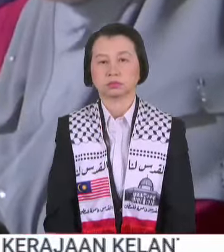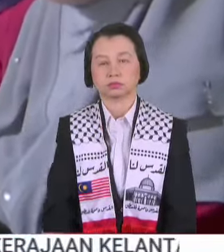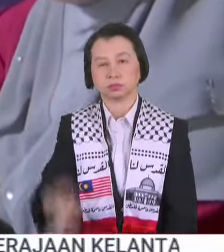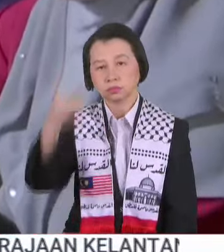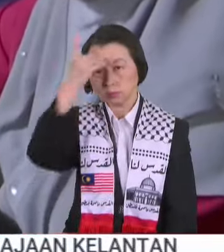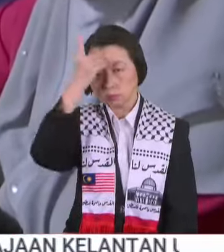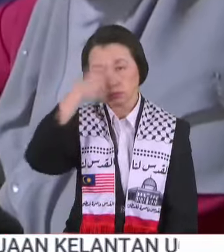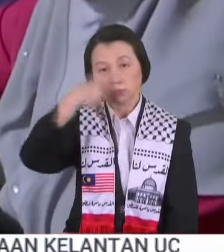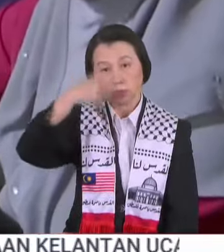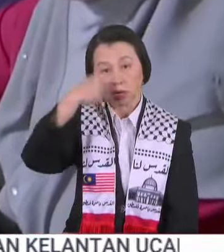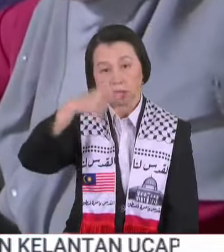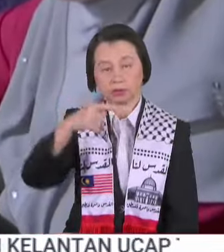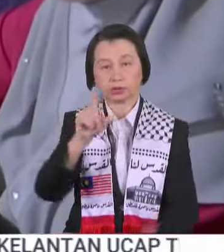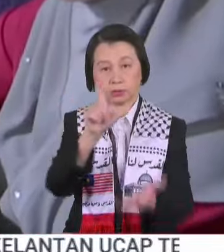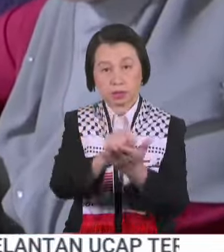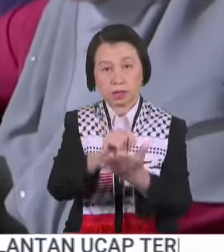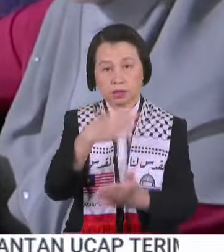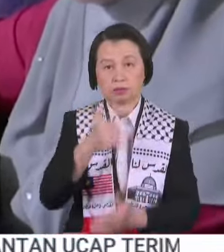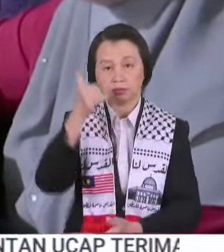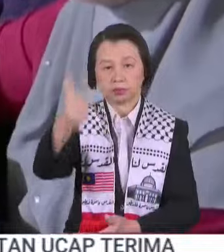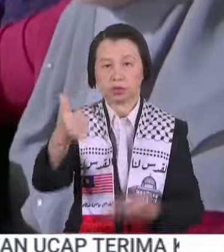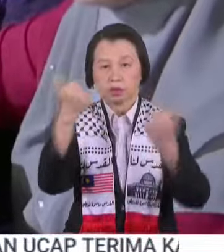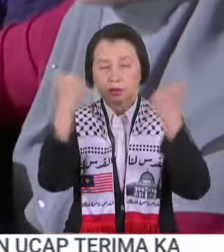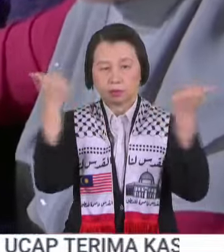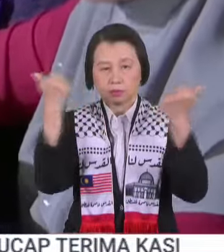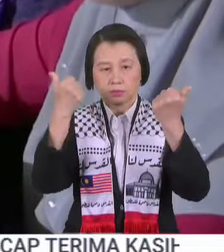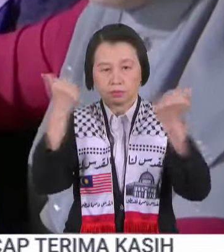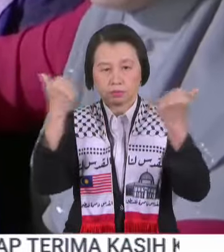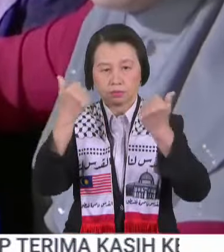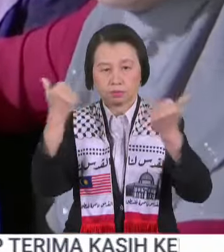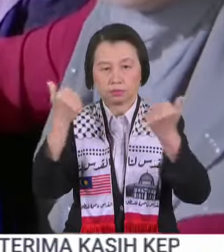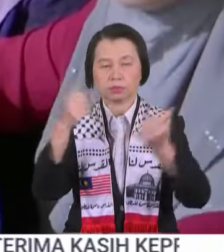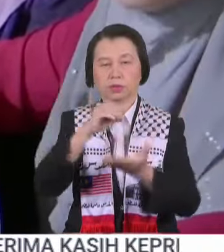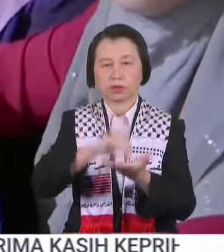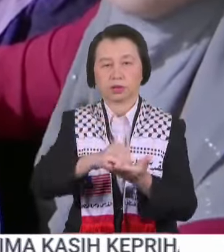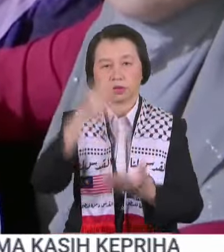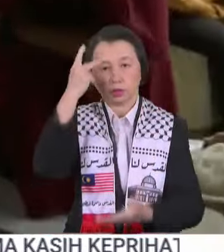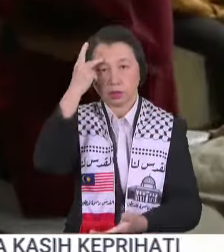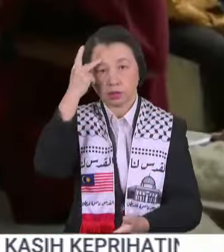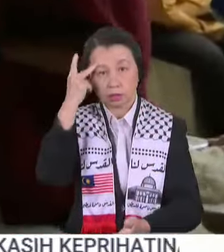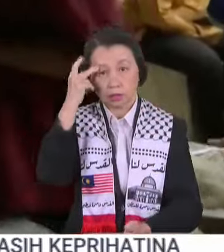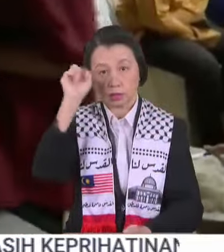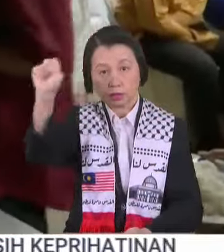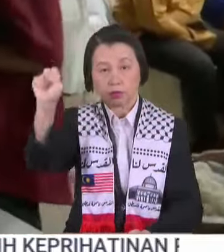Dato' Al-Amin berkata demikian kepada media semasa menghadiri Majlis Rumah Terbuka Raya Aidilfitri di Keningau.